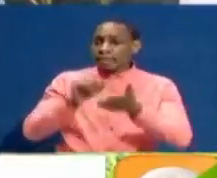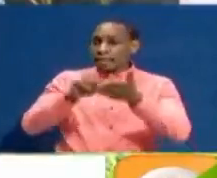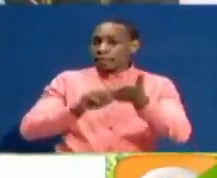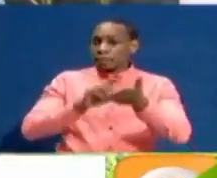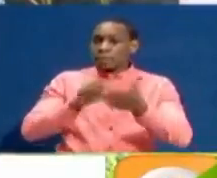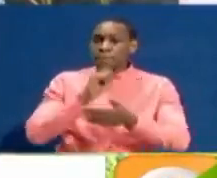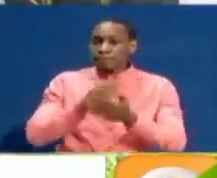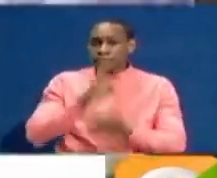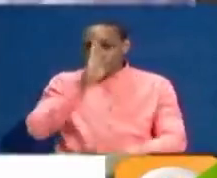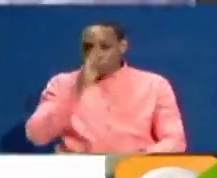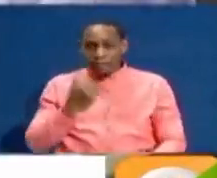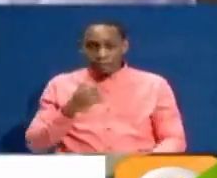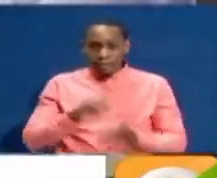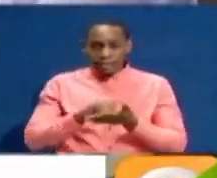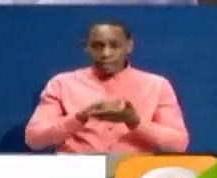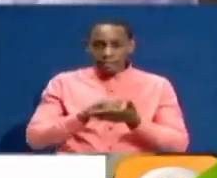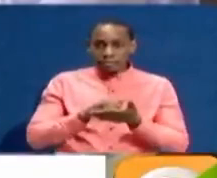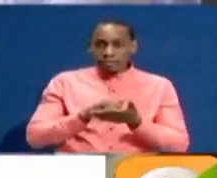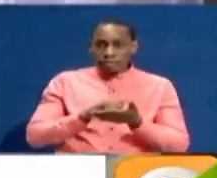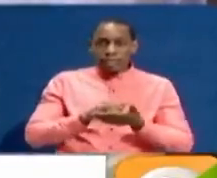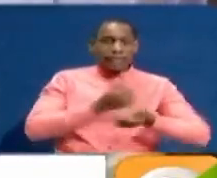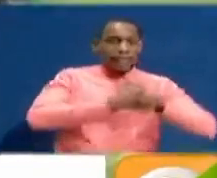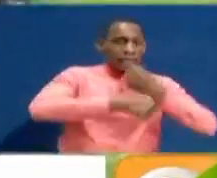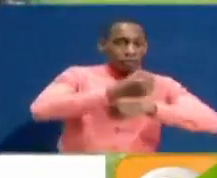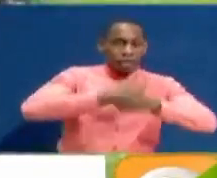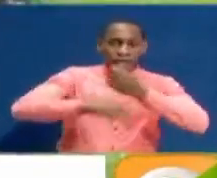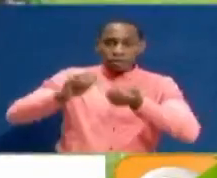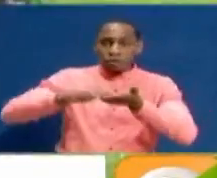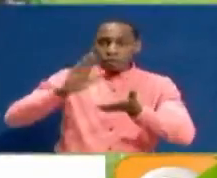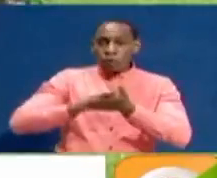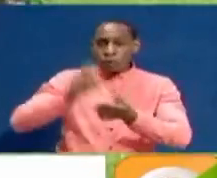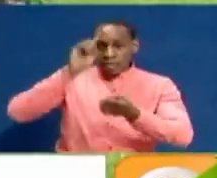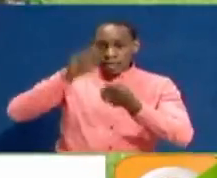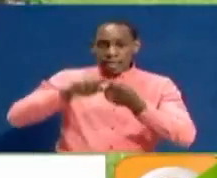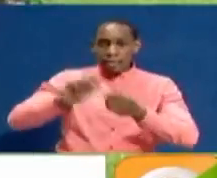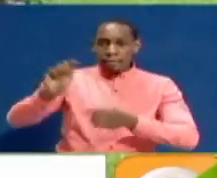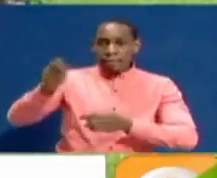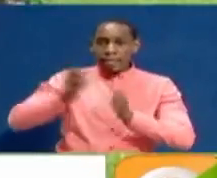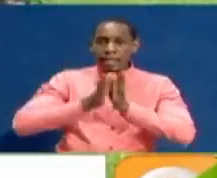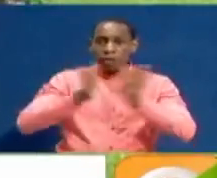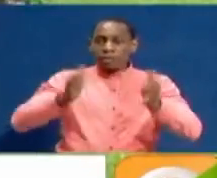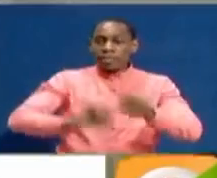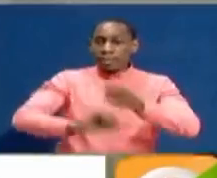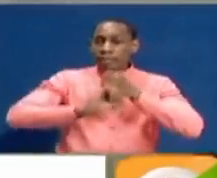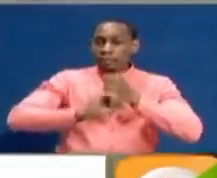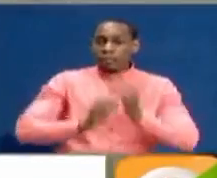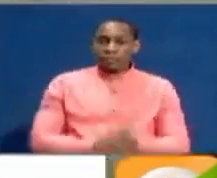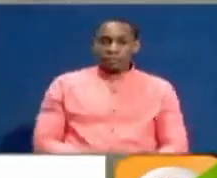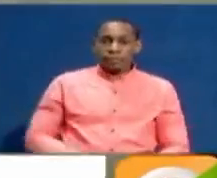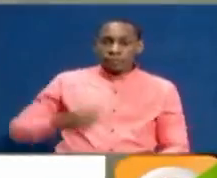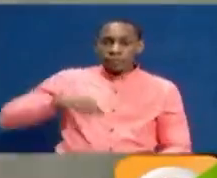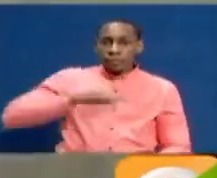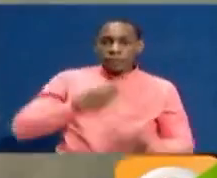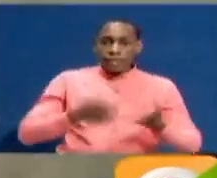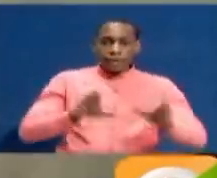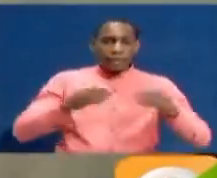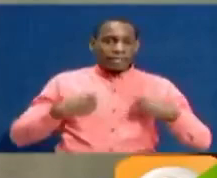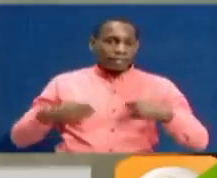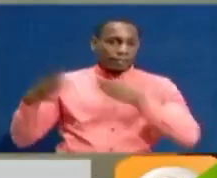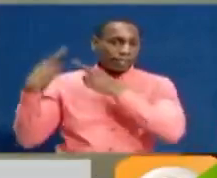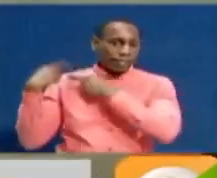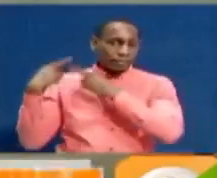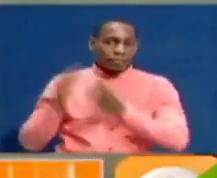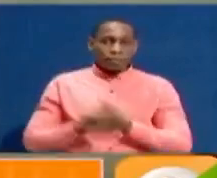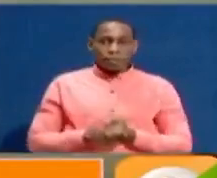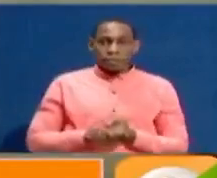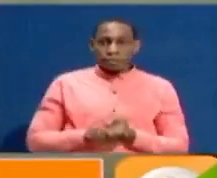accused of fence-sitting, to move out of his comfort zone and seek nationwide support. Sisi sasa tumechukua hiyo jukumu,